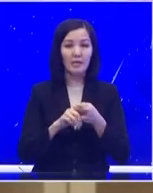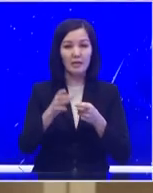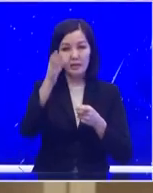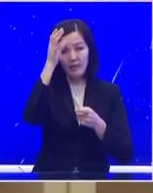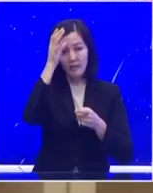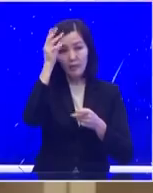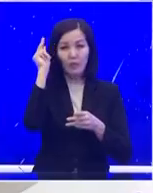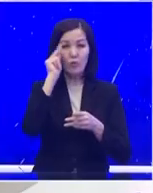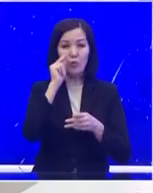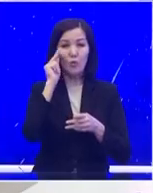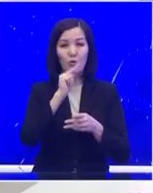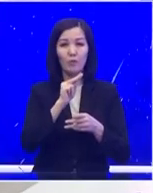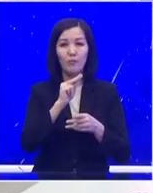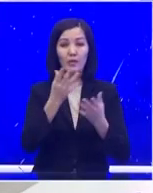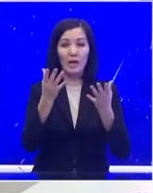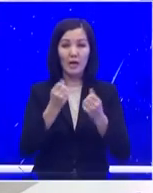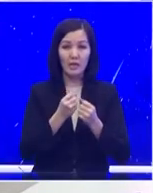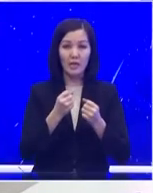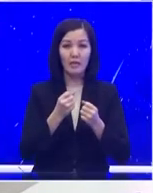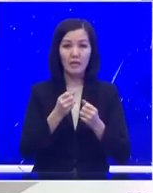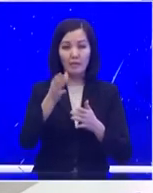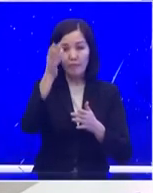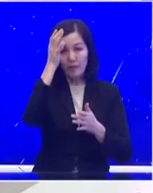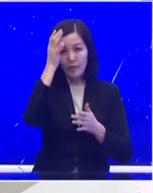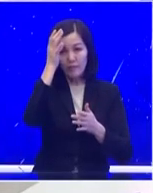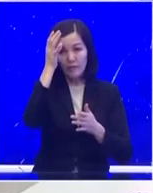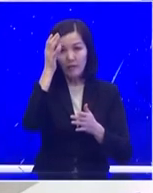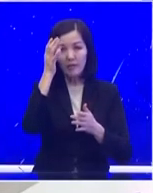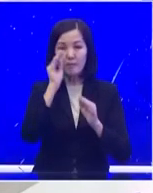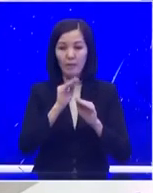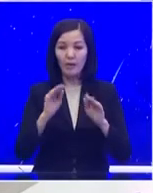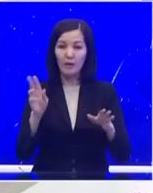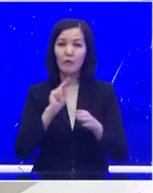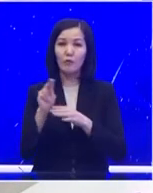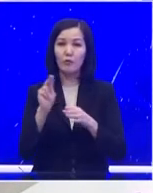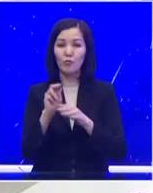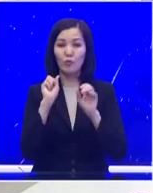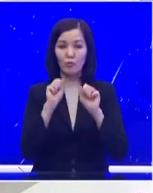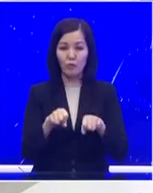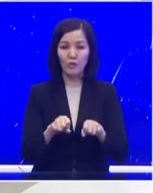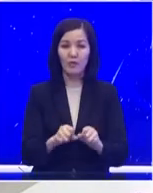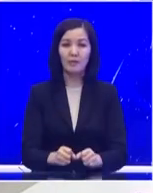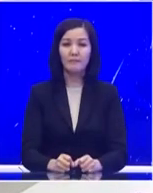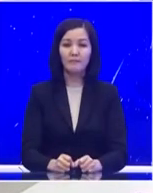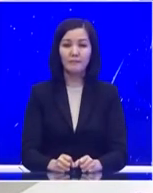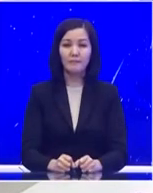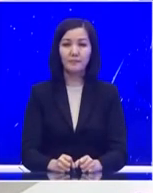меңгереді және сол алған білімдерін мектеп оқушыларына да үйретіп,